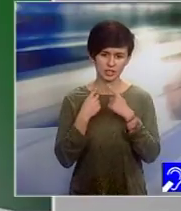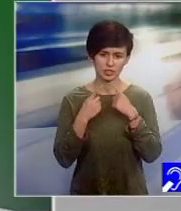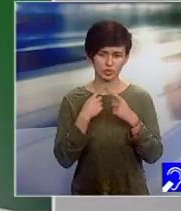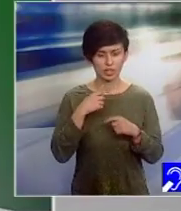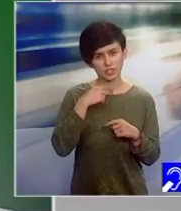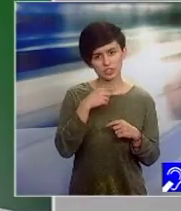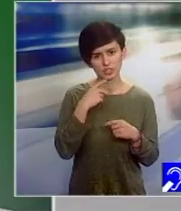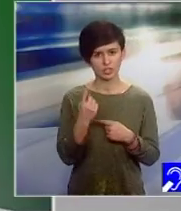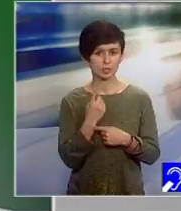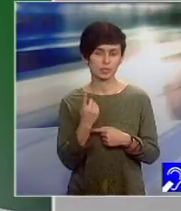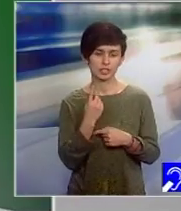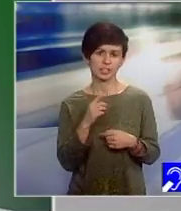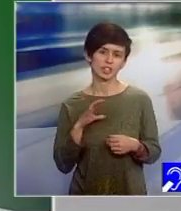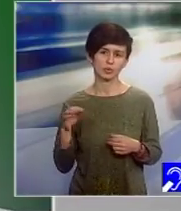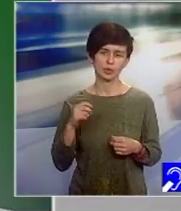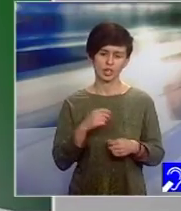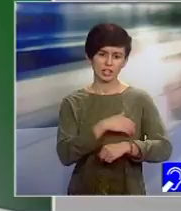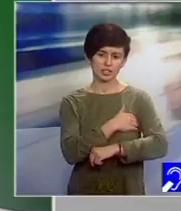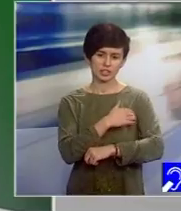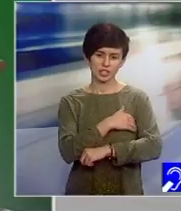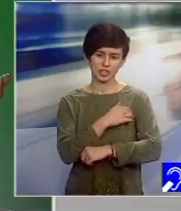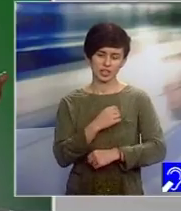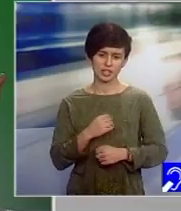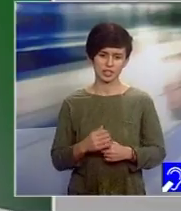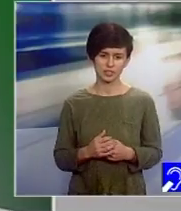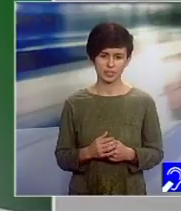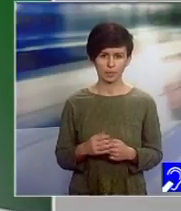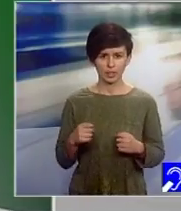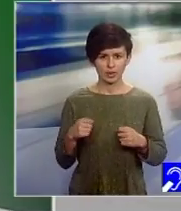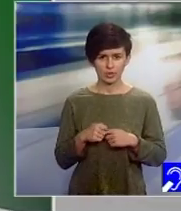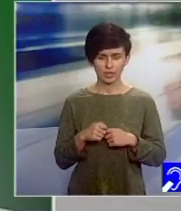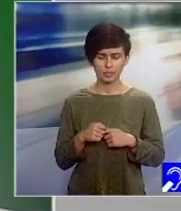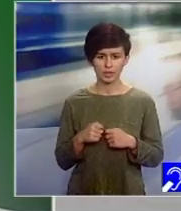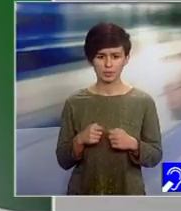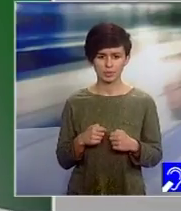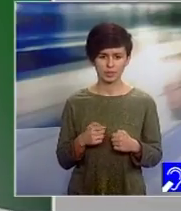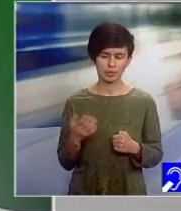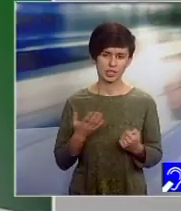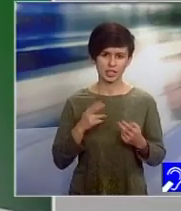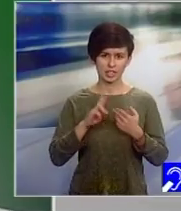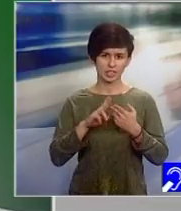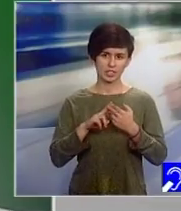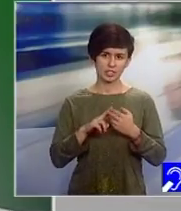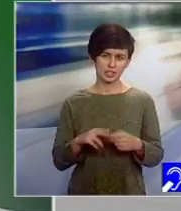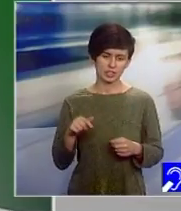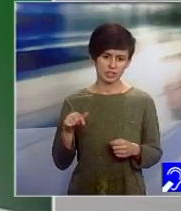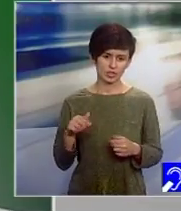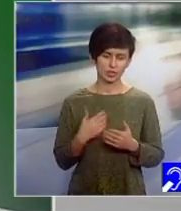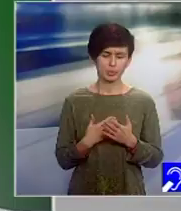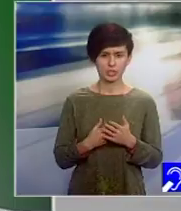circulație cu ceilalți elevi care, sau cu ceilalți membri de la Strasbourg pe care veți întâlni, pentru că spuneați că veți